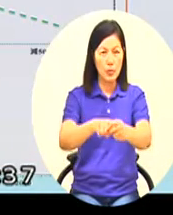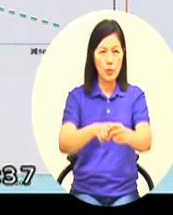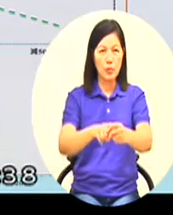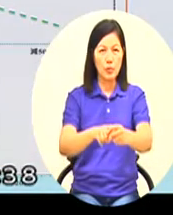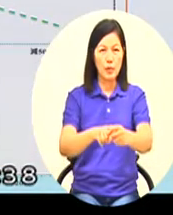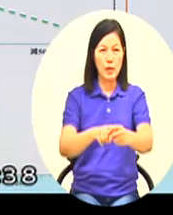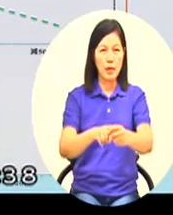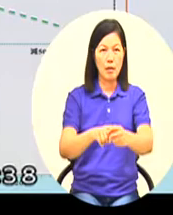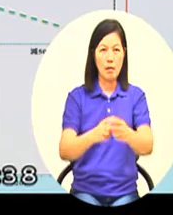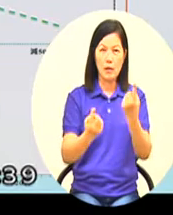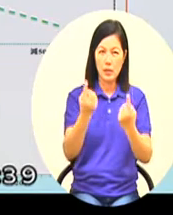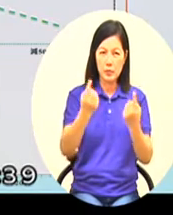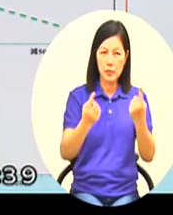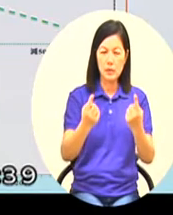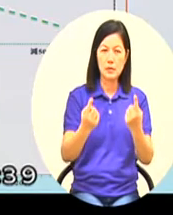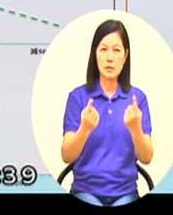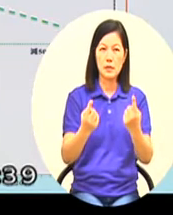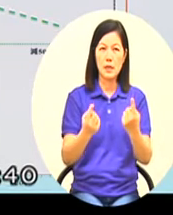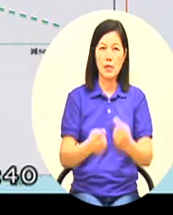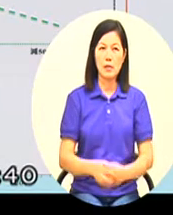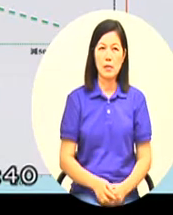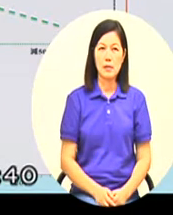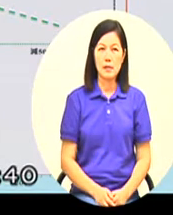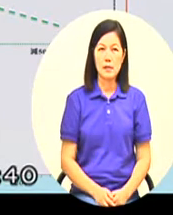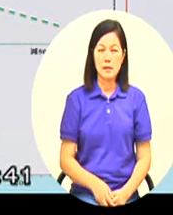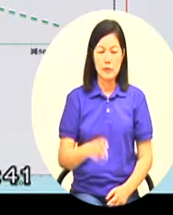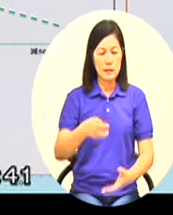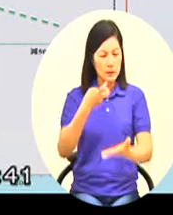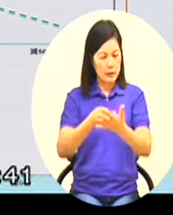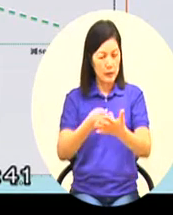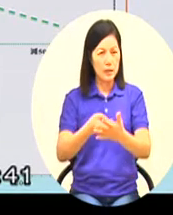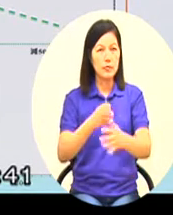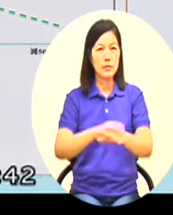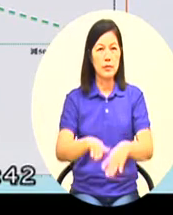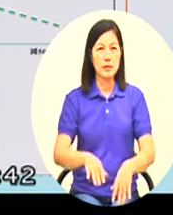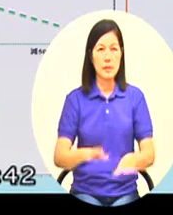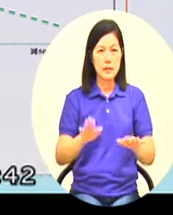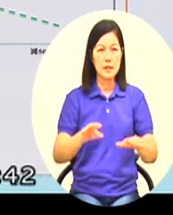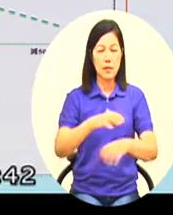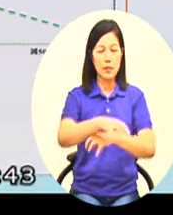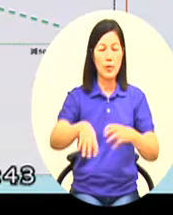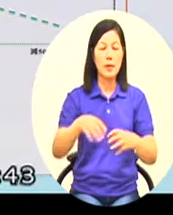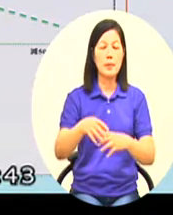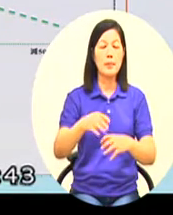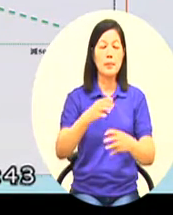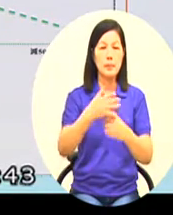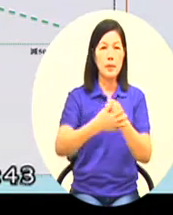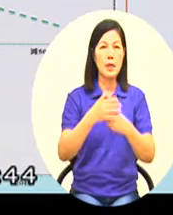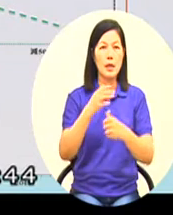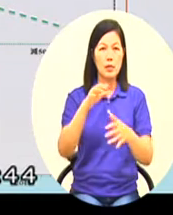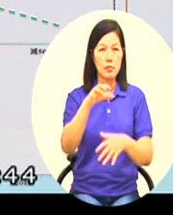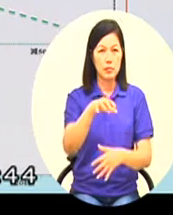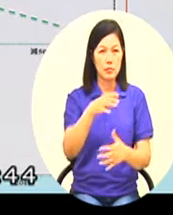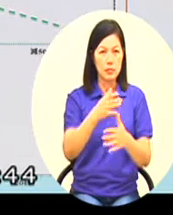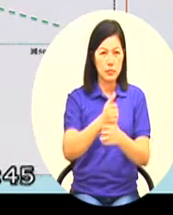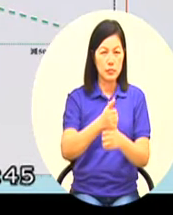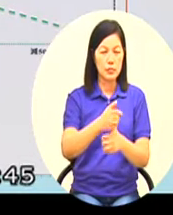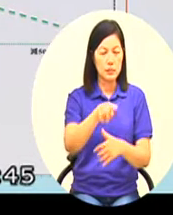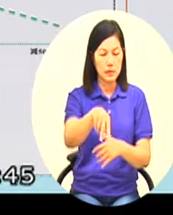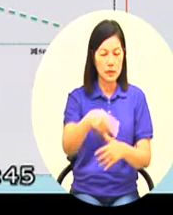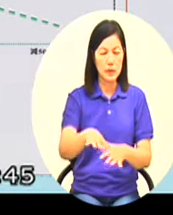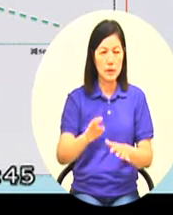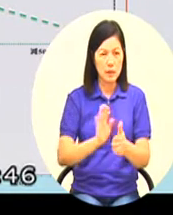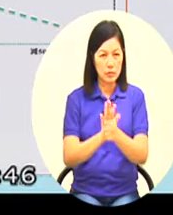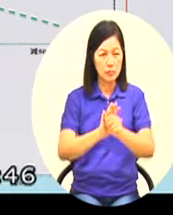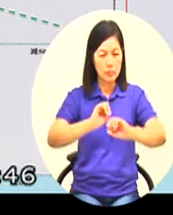国来的更加的一个严苛，所以目前环保局跟其他的局处都在积极来推动。